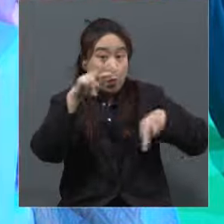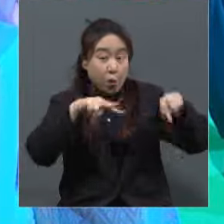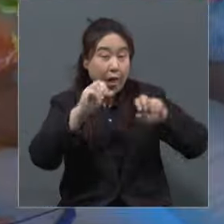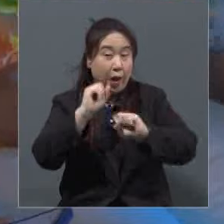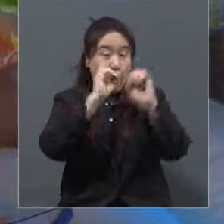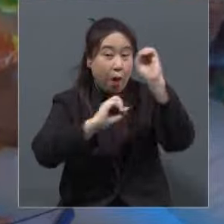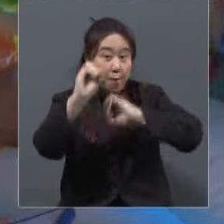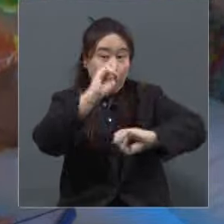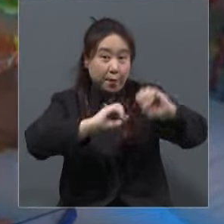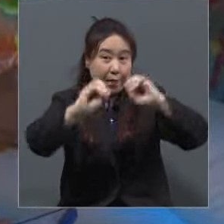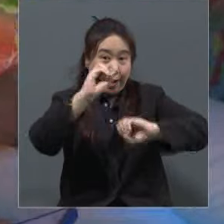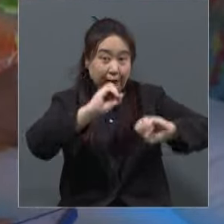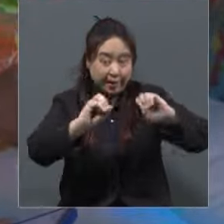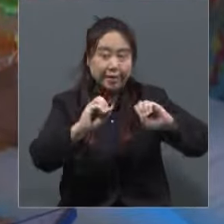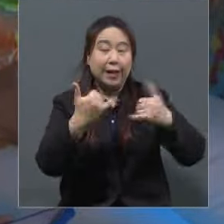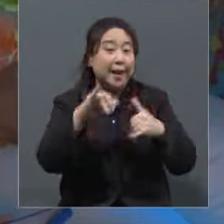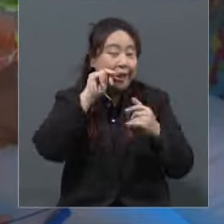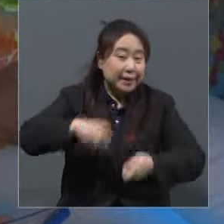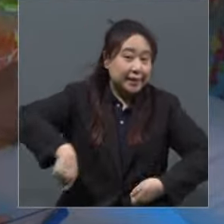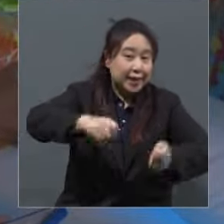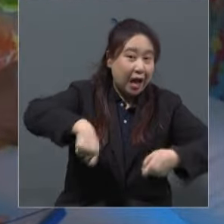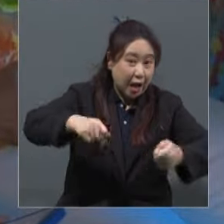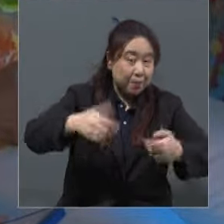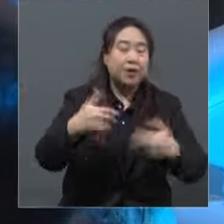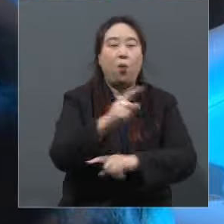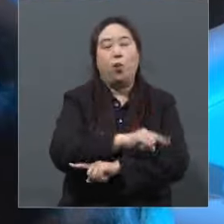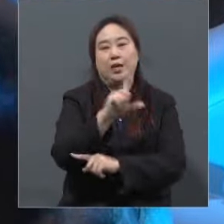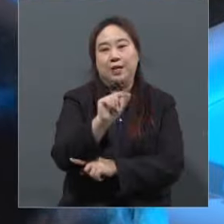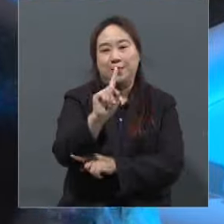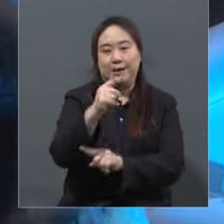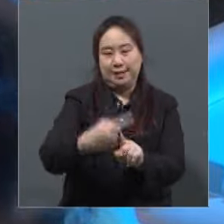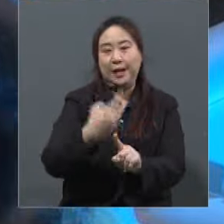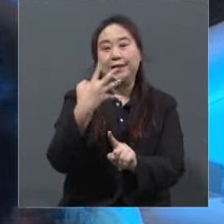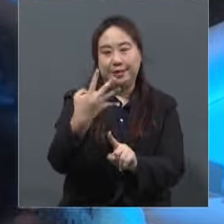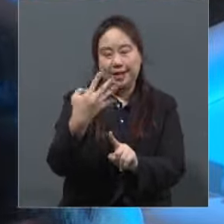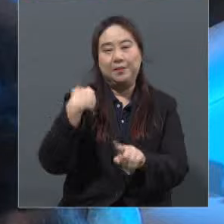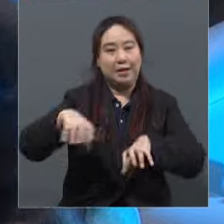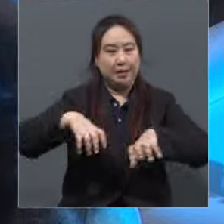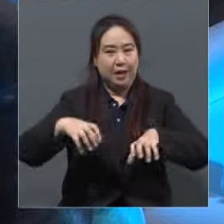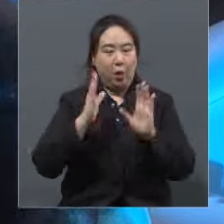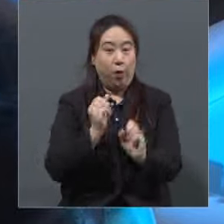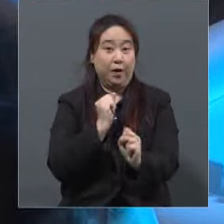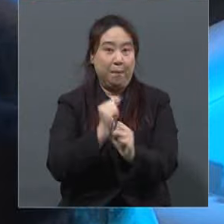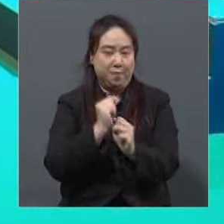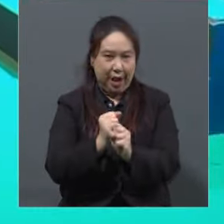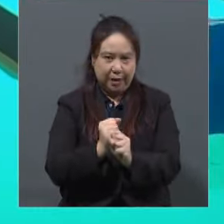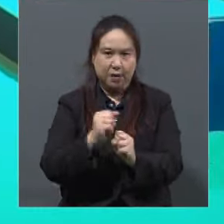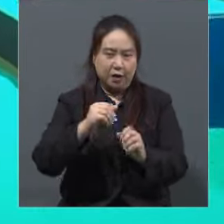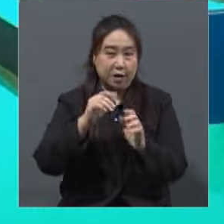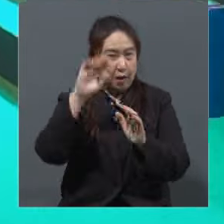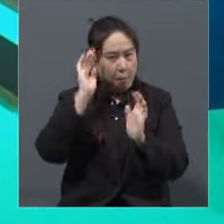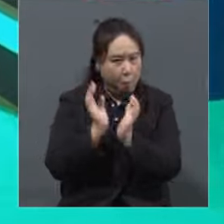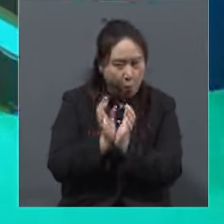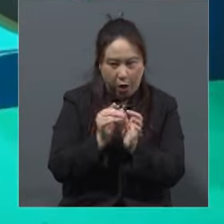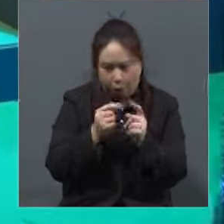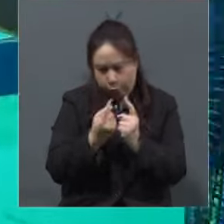กิจกรรมการเล่นน้ำสงกรานต์นะคะในวันที่ 21เมษายนนี้ค่ะจะมีการจัดกำลังเจ้าหน้าที่กว่าพันนายอำนวยความสะดวกแล้วก็